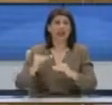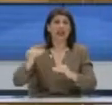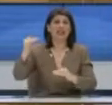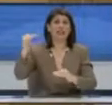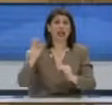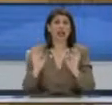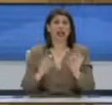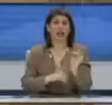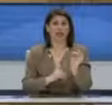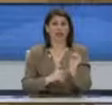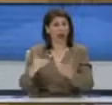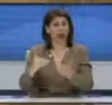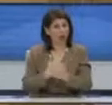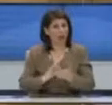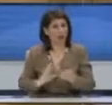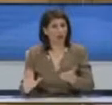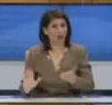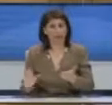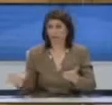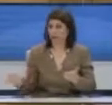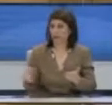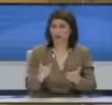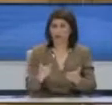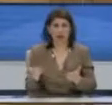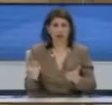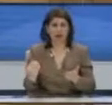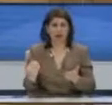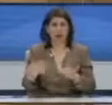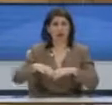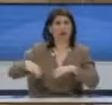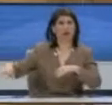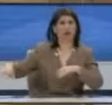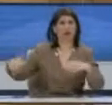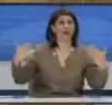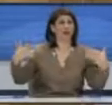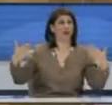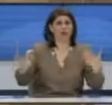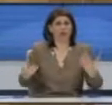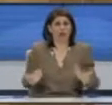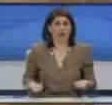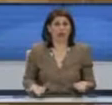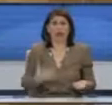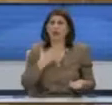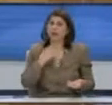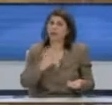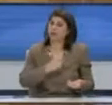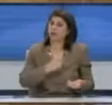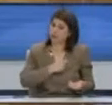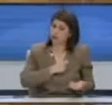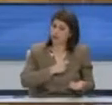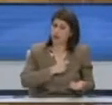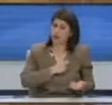χαρακτηριστικά, αδικώντας εκείνους οι οποίοι δεν ζουν σε κάποιο προάστιο. Και γι' αυτό και κρίναμε